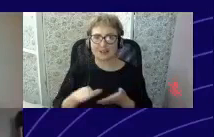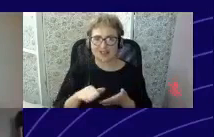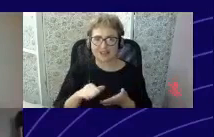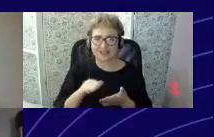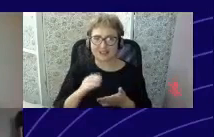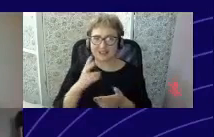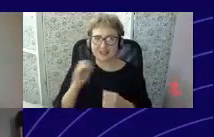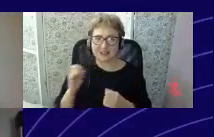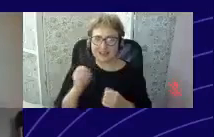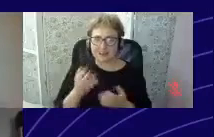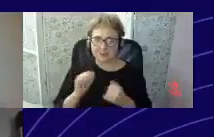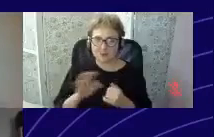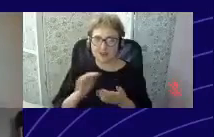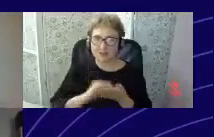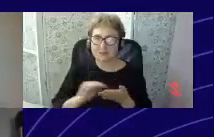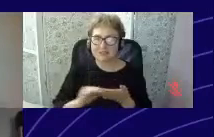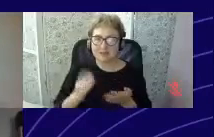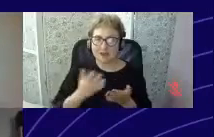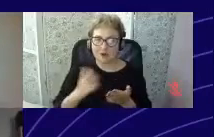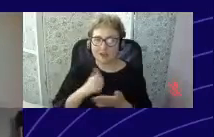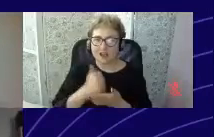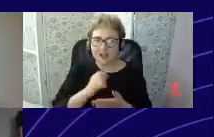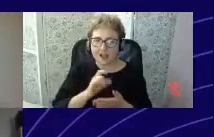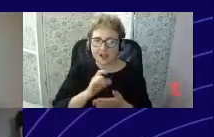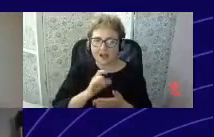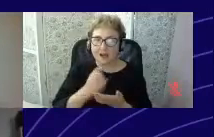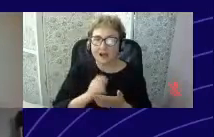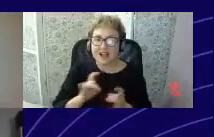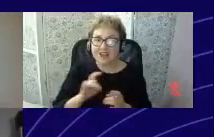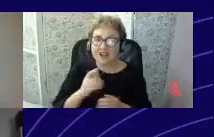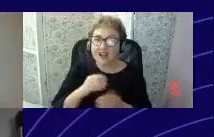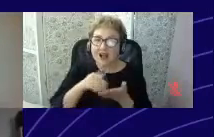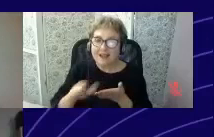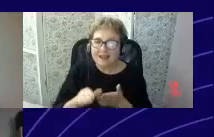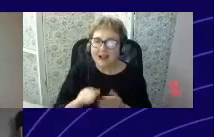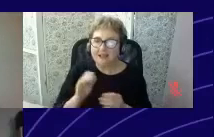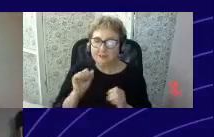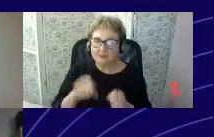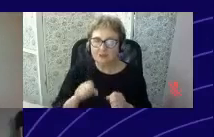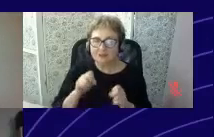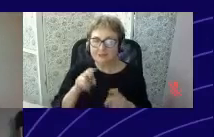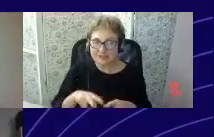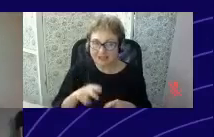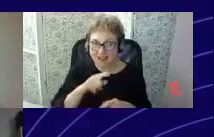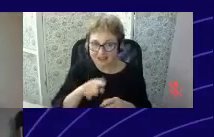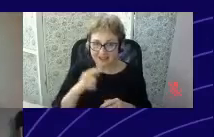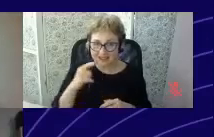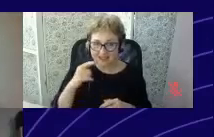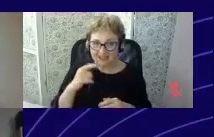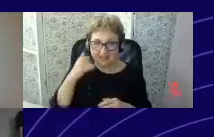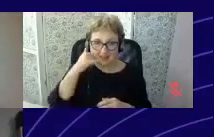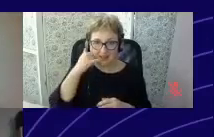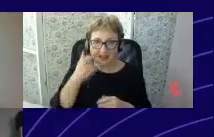отказ, не получают письменного какого-то обоснования, а отказ вам может дать просто специалист на той стороне провода,